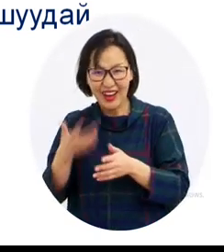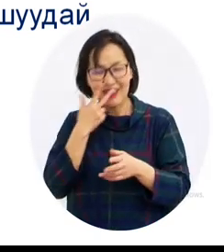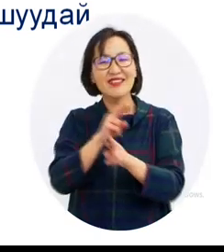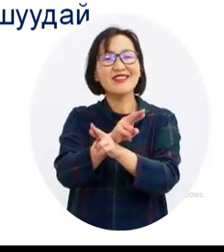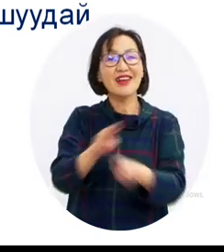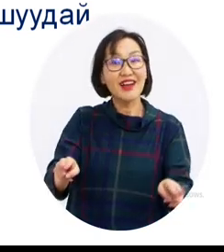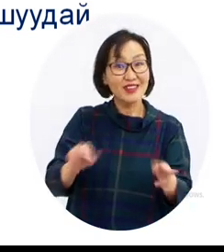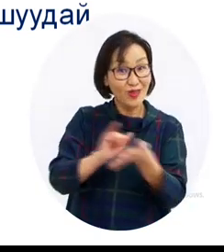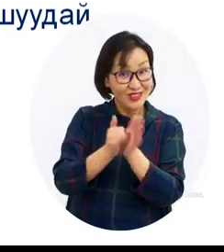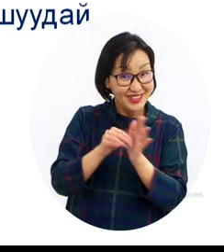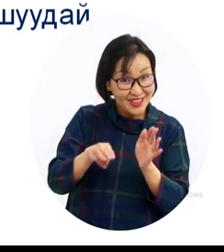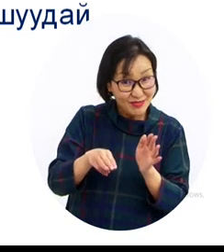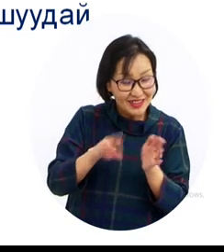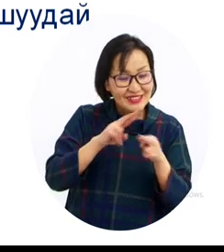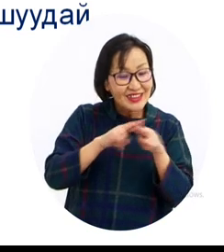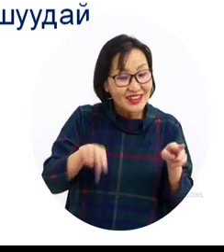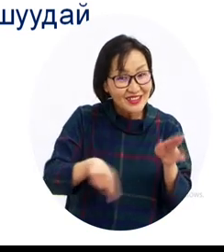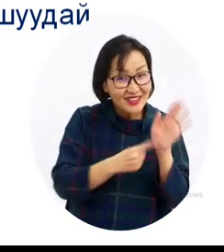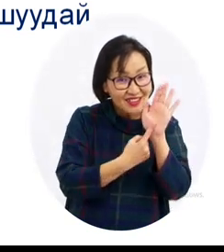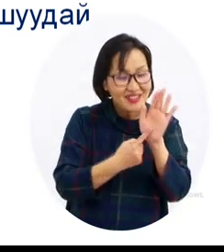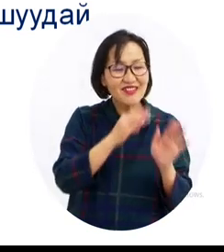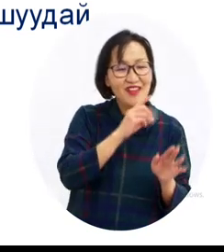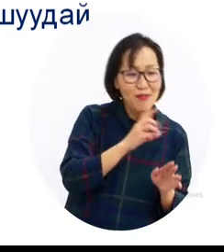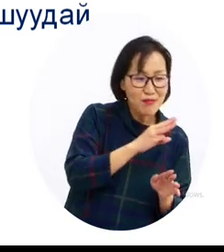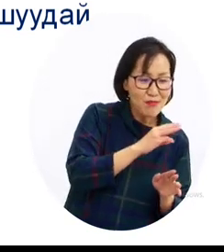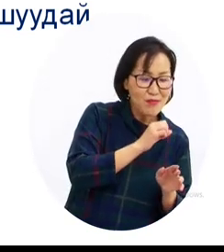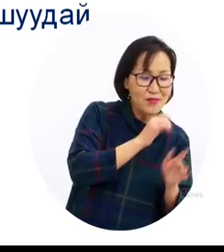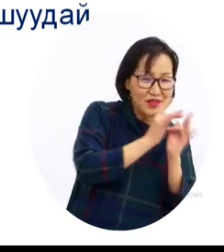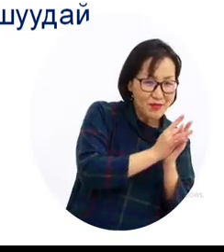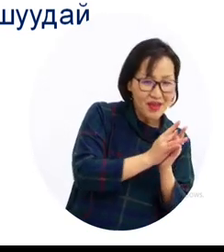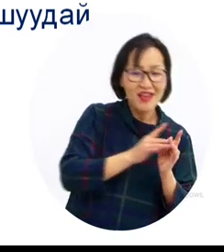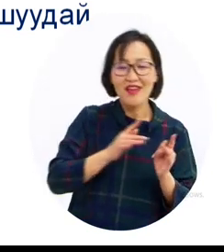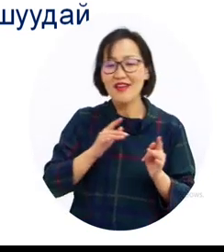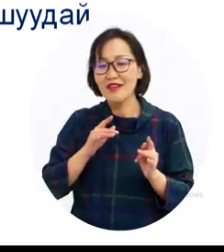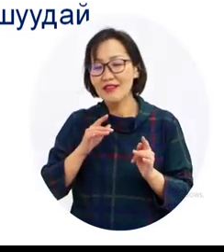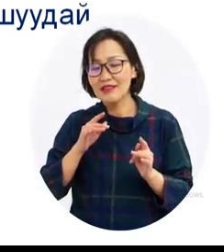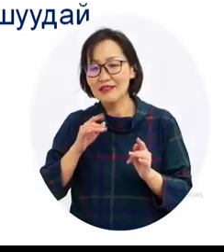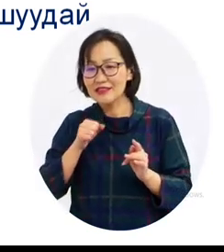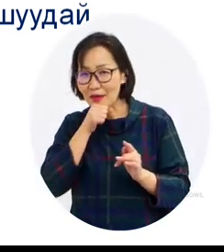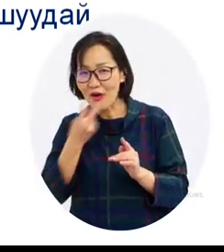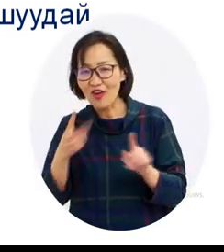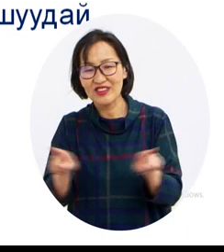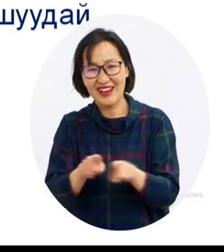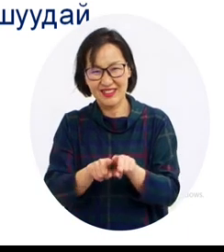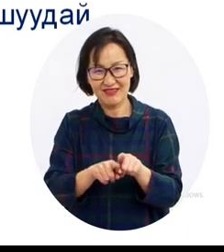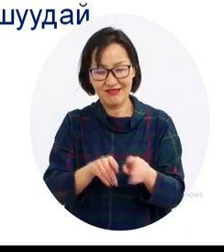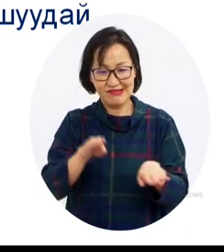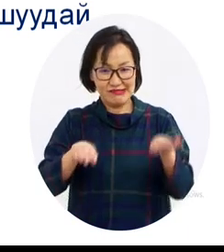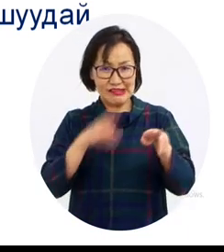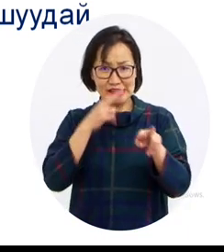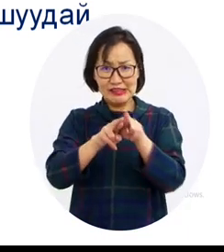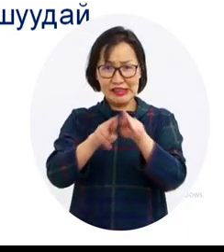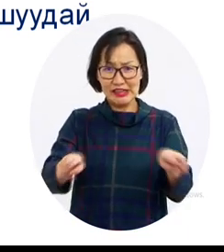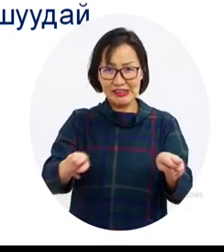ялгаатай зүйлийг хэлэх нь тэмээ яма хоёр шиг гэж ярьдаг тийм ээ. За тэгвэл за арийн багнд байгаа